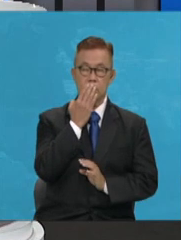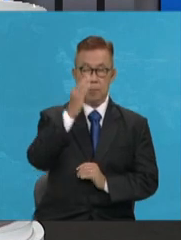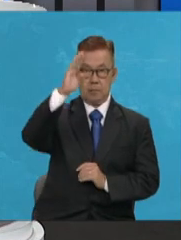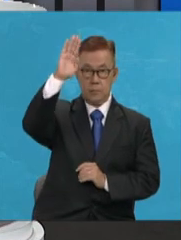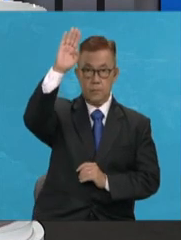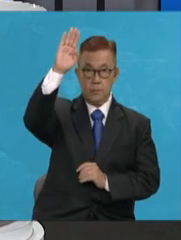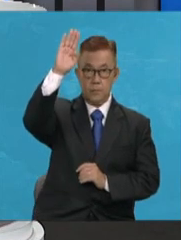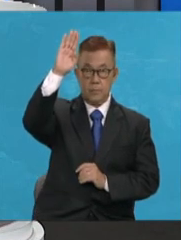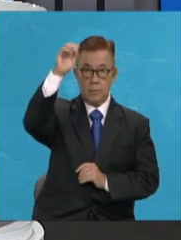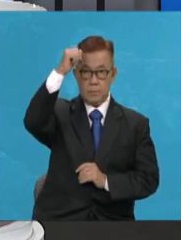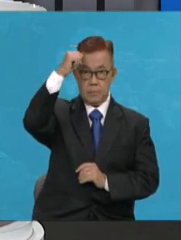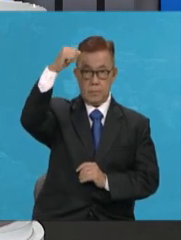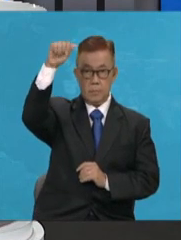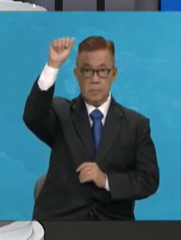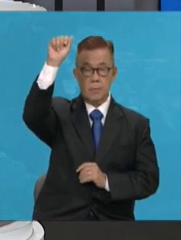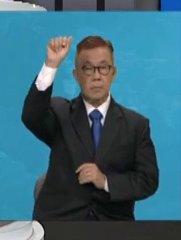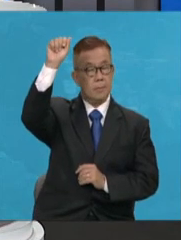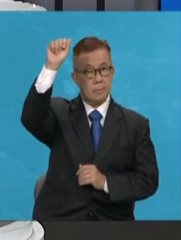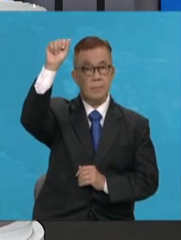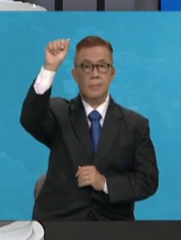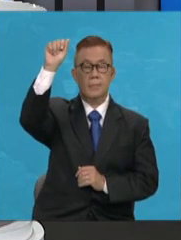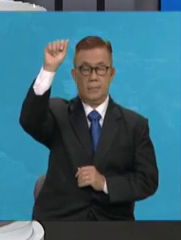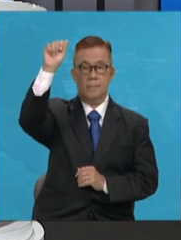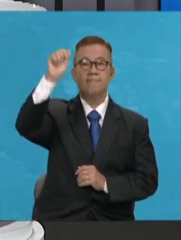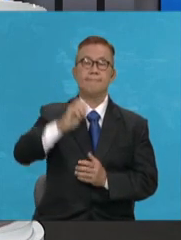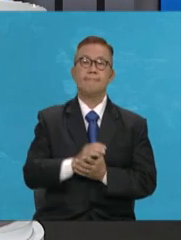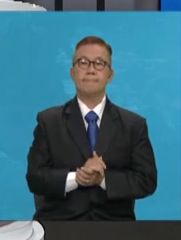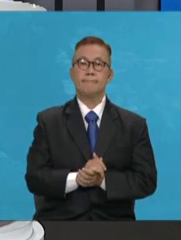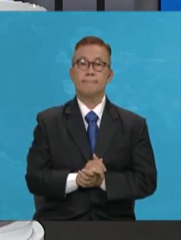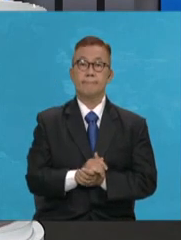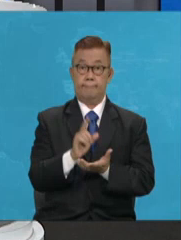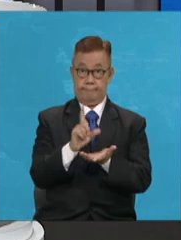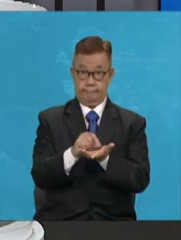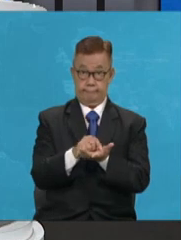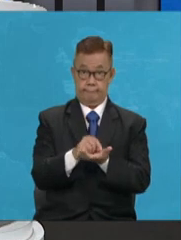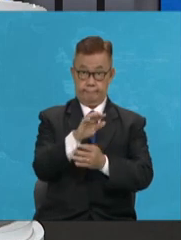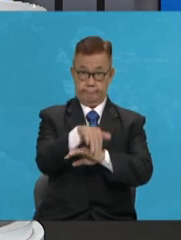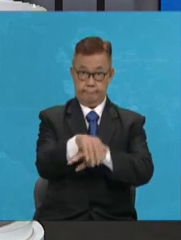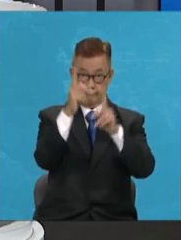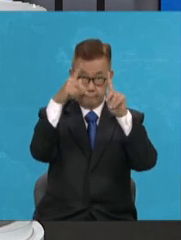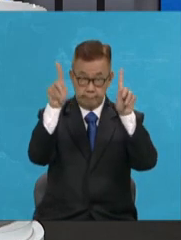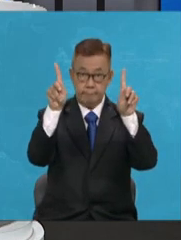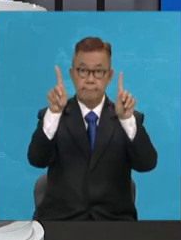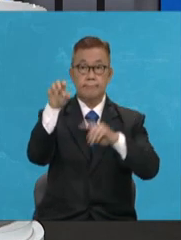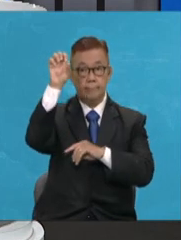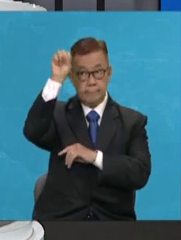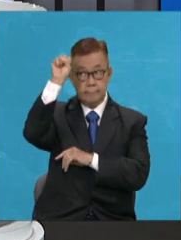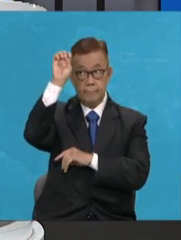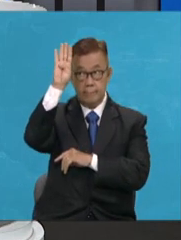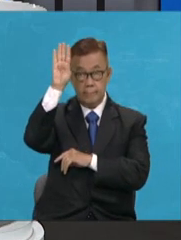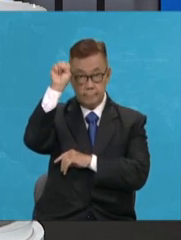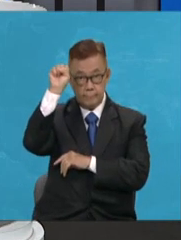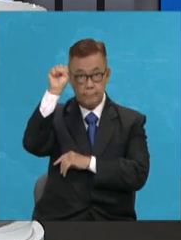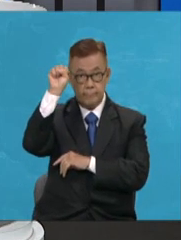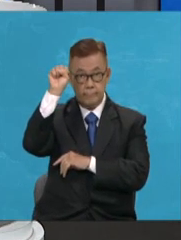Bismillahirohmanirohim Assalamualaikum warahmatullahi wabarakatuh bersua dalam berita perdana Malam ini saya shovel bakerin